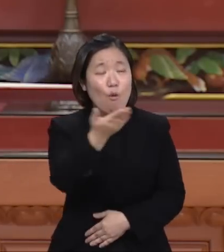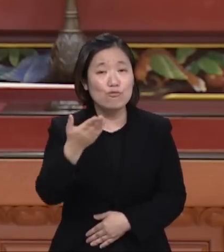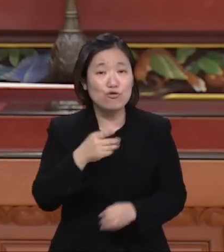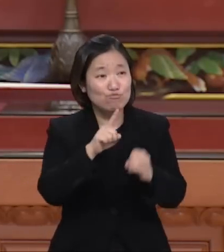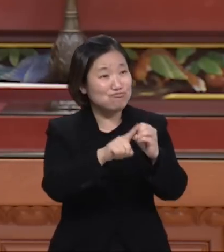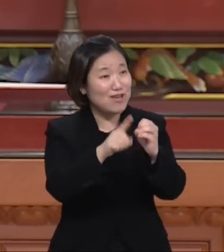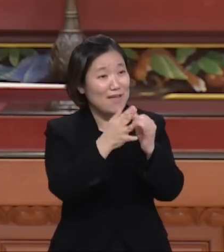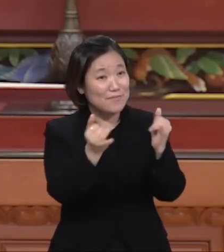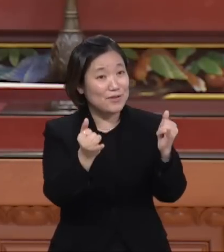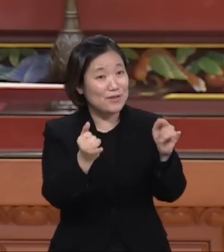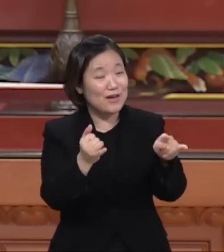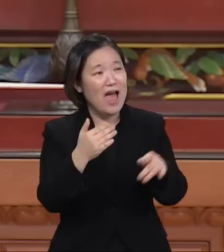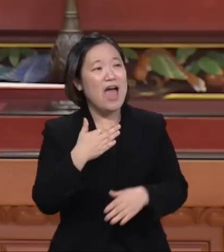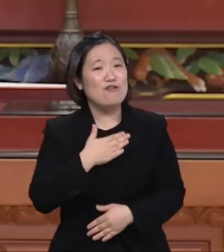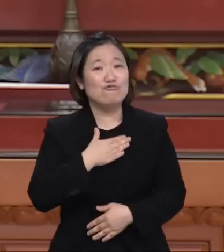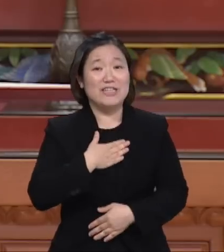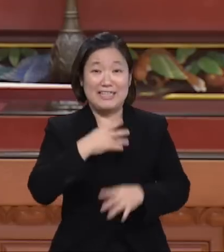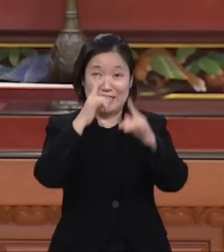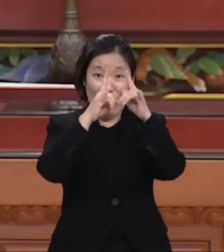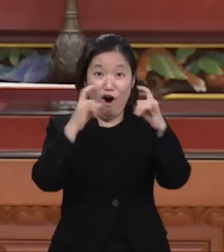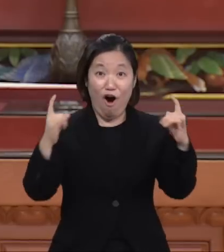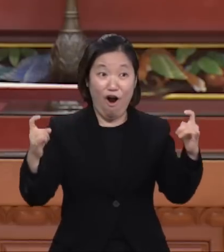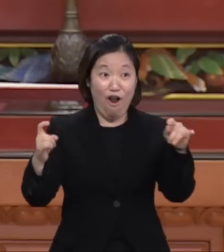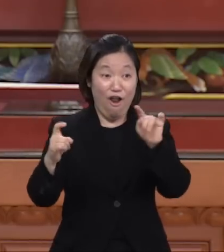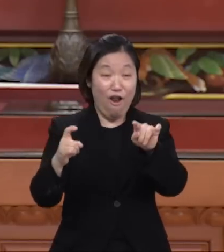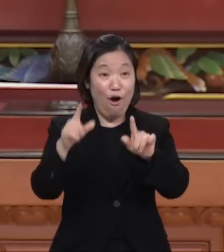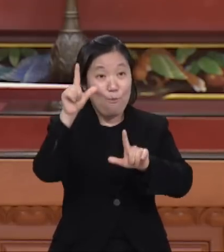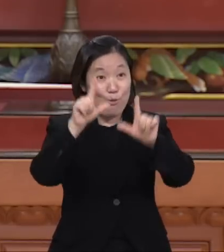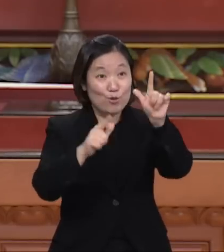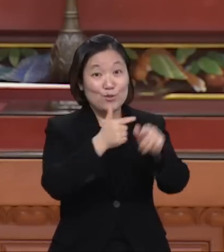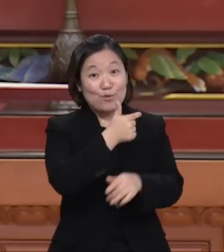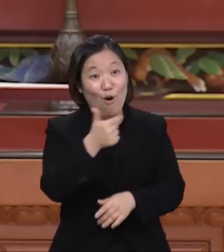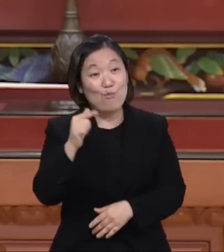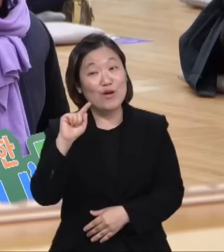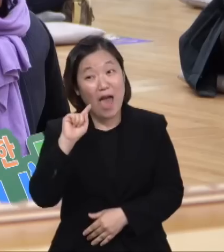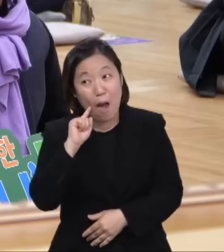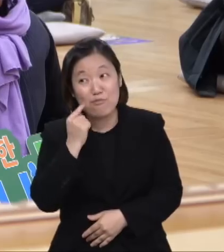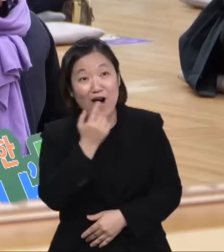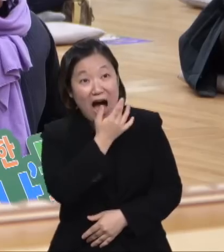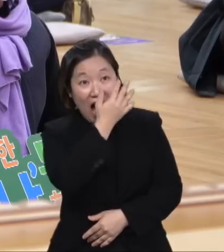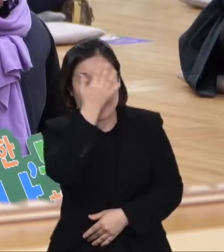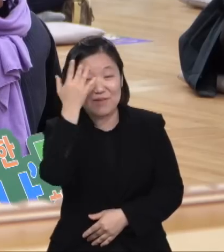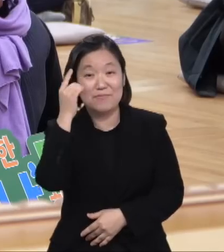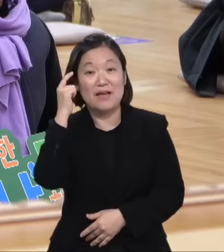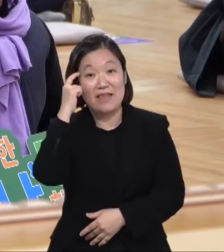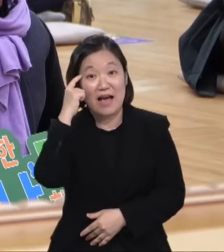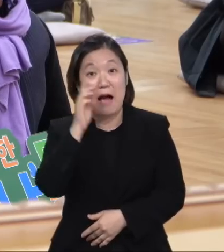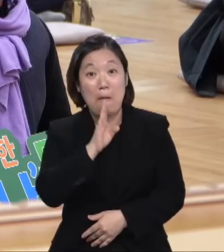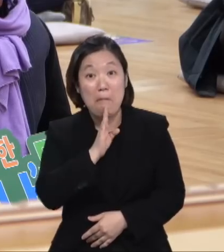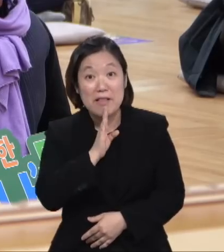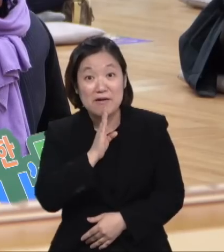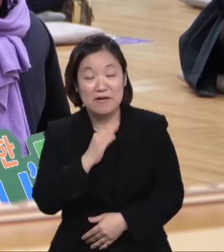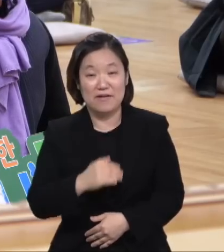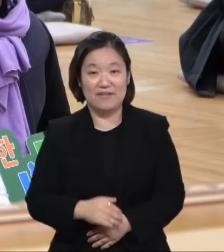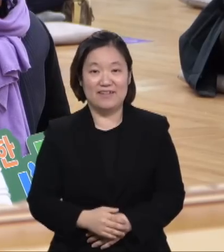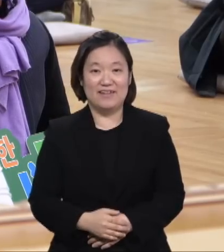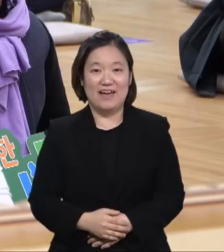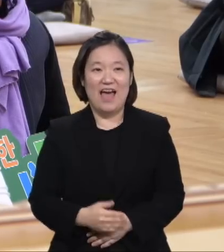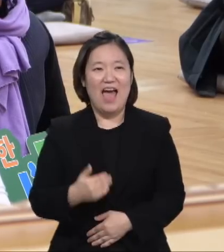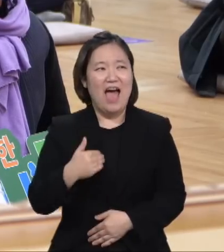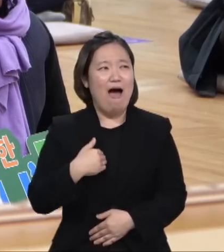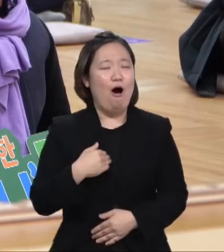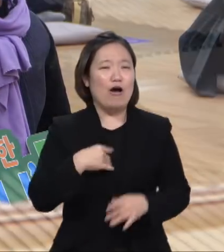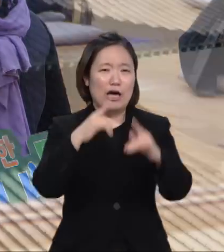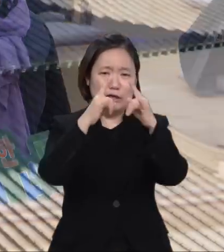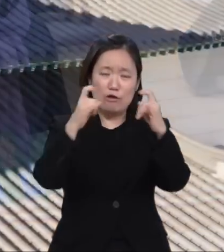우리 사찰 정법사 너무 예쁘다 아름답다라는 생각이 들죠 그래서 어떻게 여기 도량도